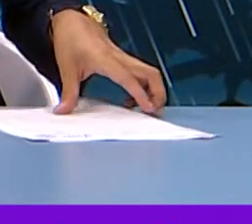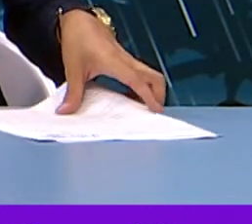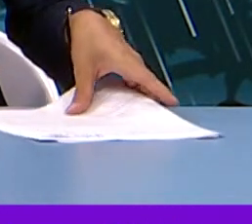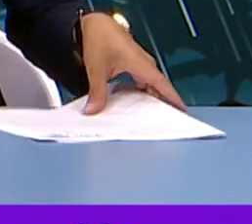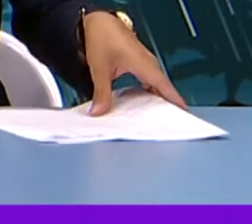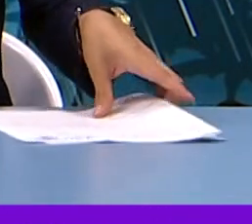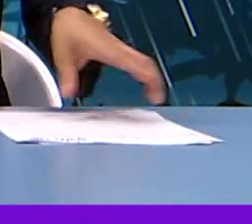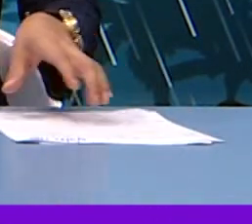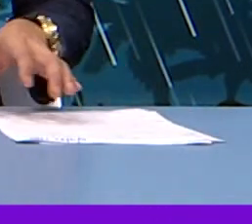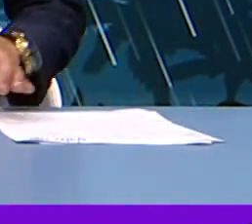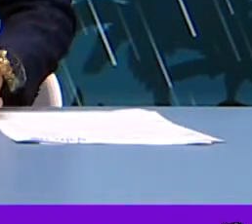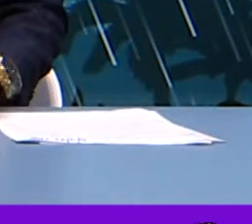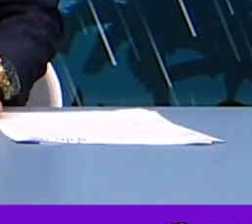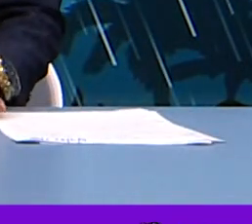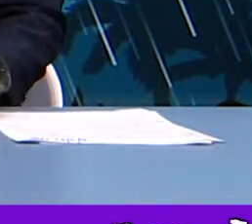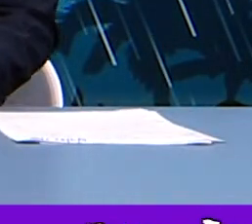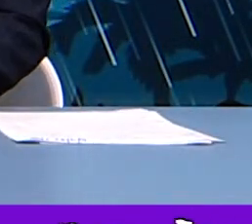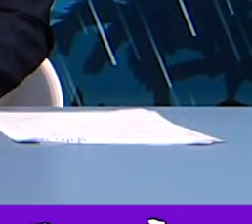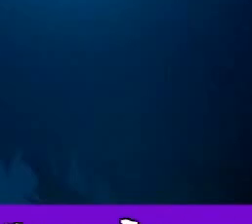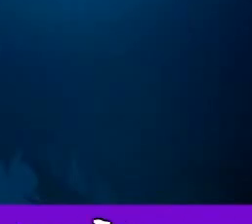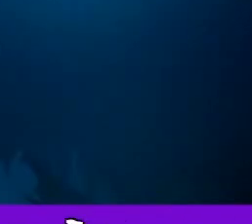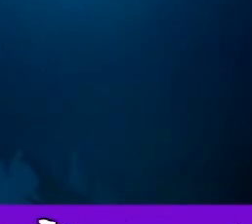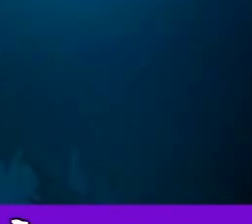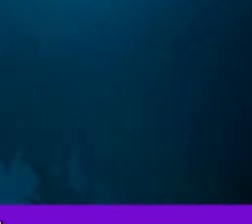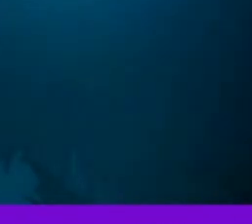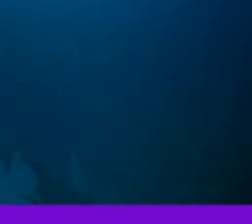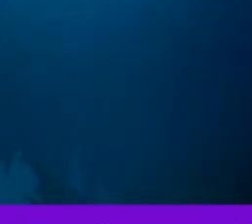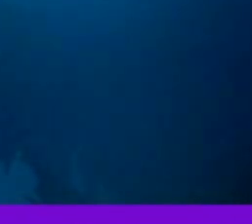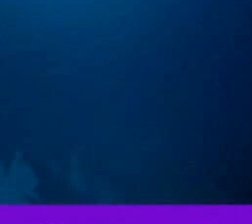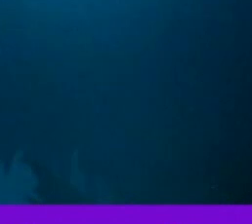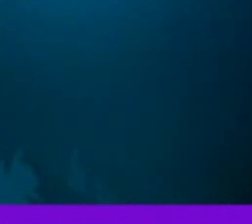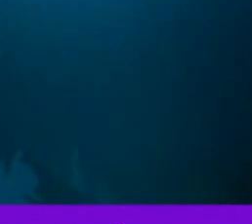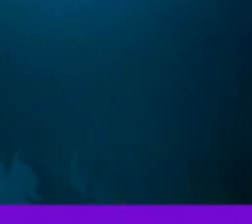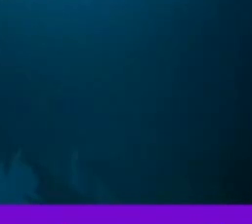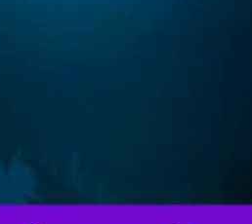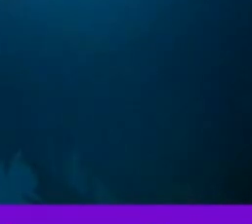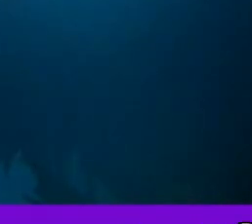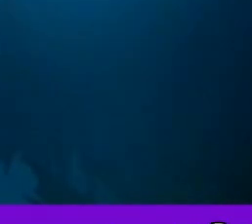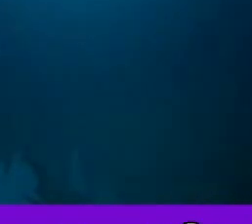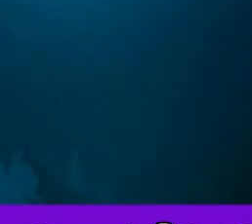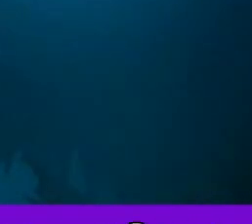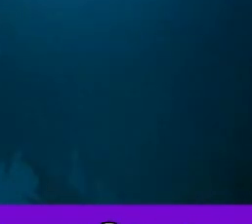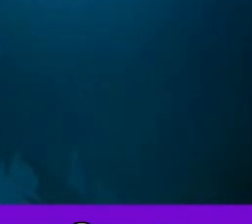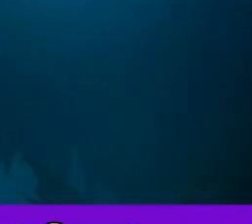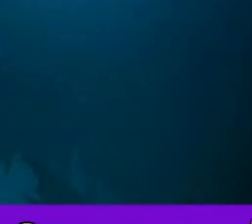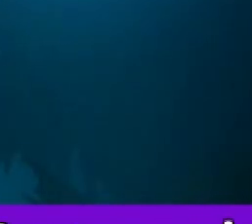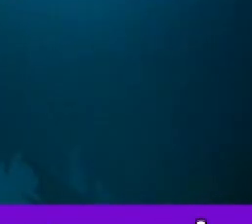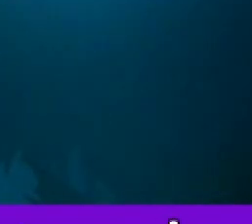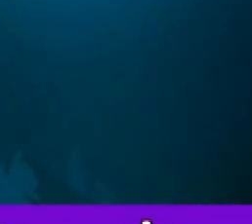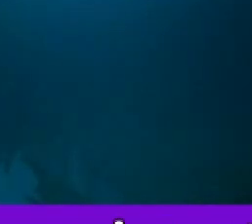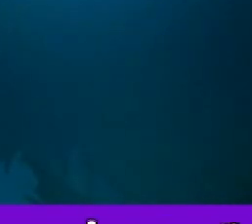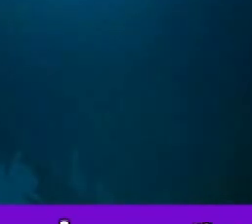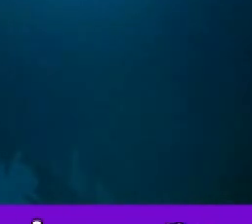ไปดูกันต่อครับคุณผู้ชมครับกับอีกหนึ่งพื้นที่นะครับซึ่งท่านนายกรัฐมนตรีเองเนี่ยประกาศให้ไทยขยายความร่วมมือทาง